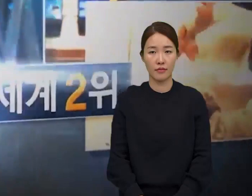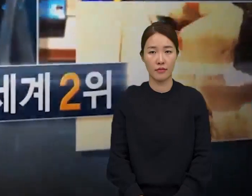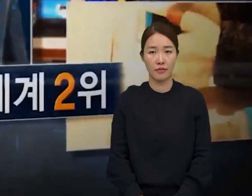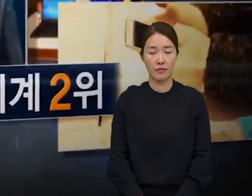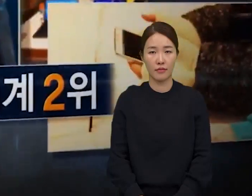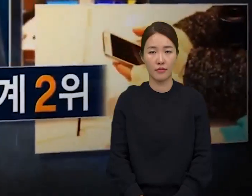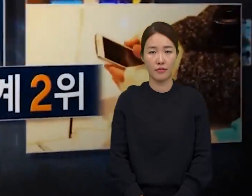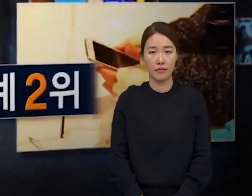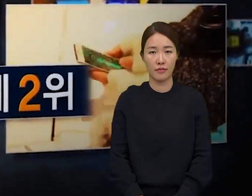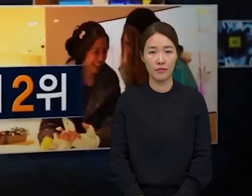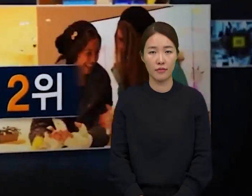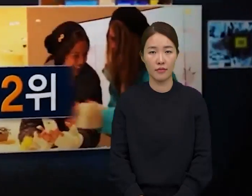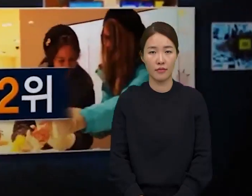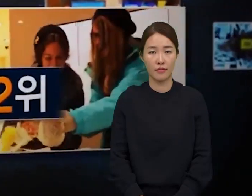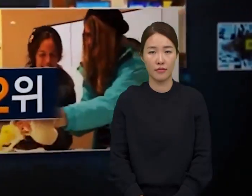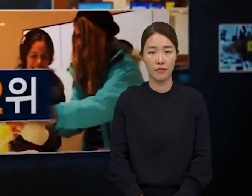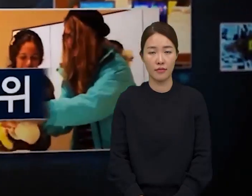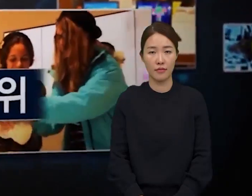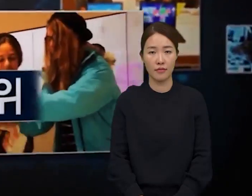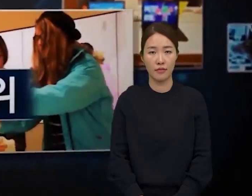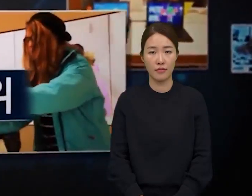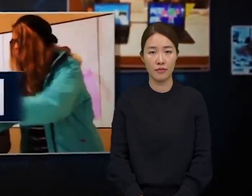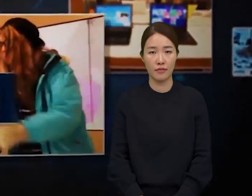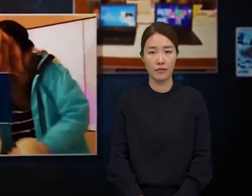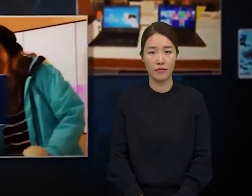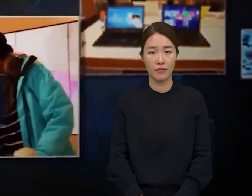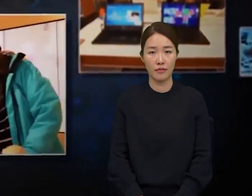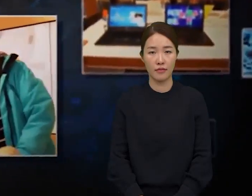반도체 세계 2위.